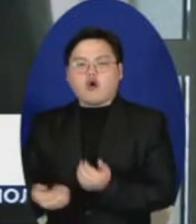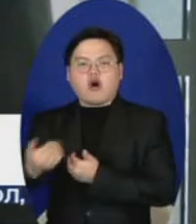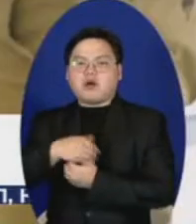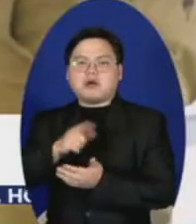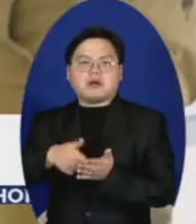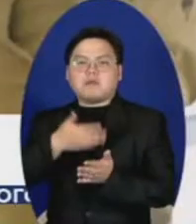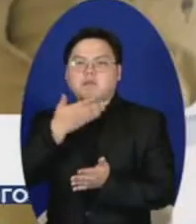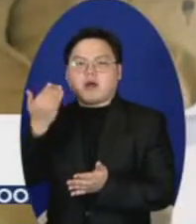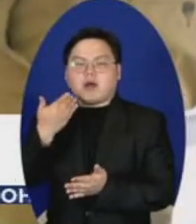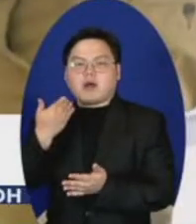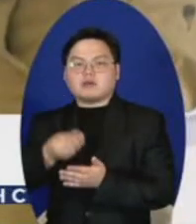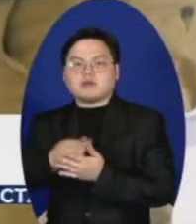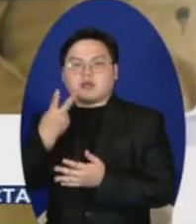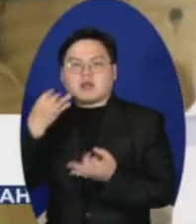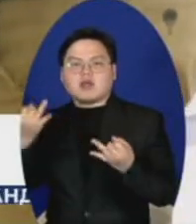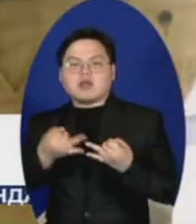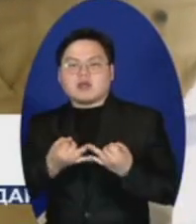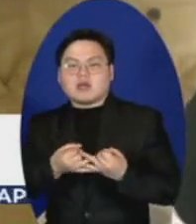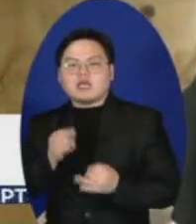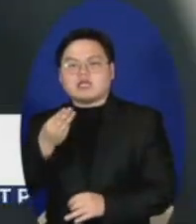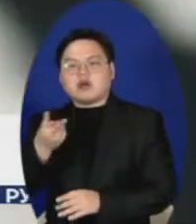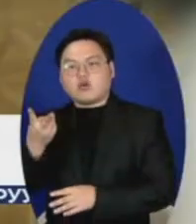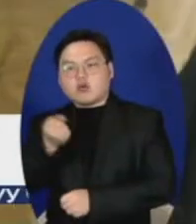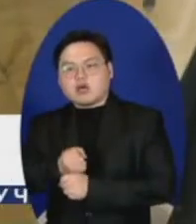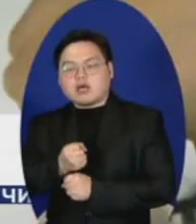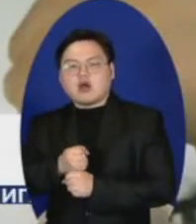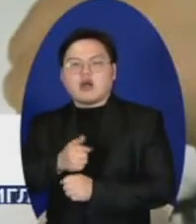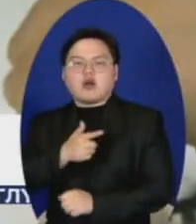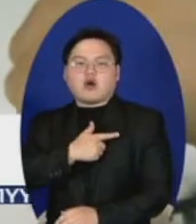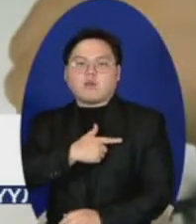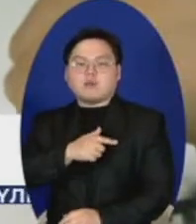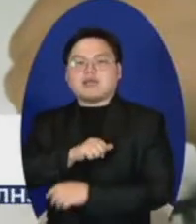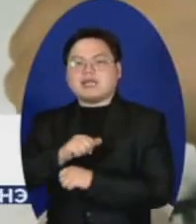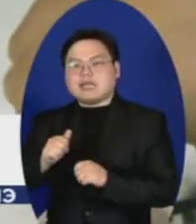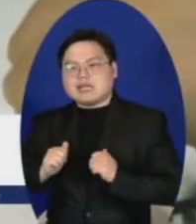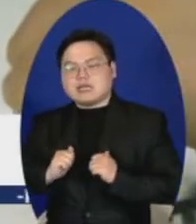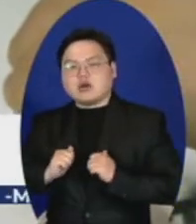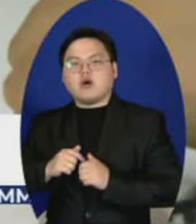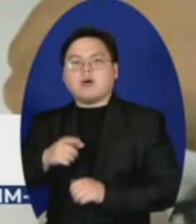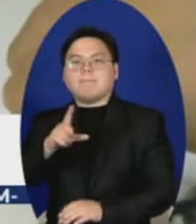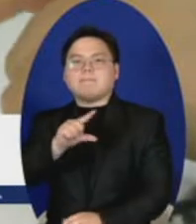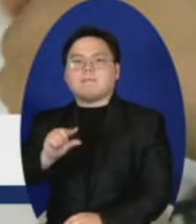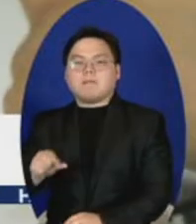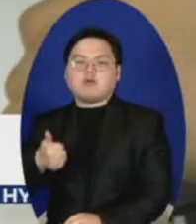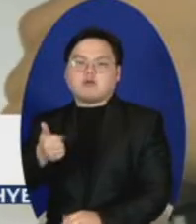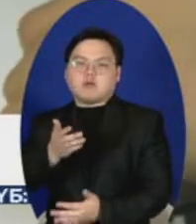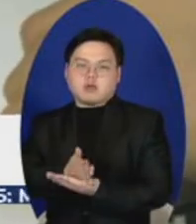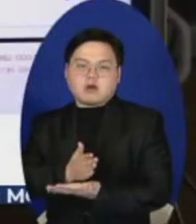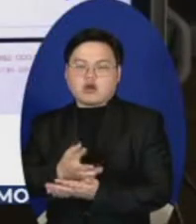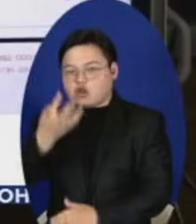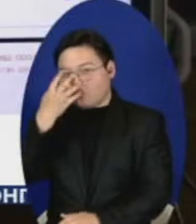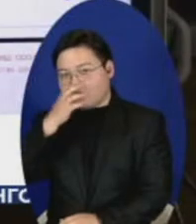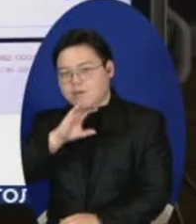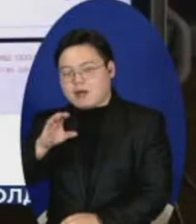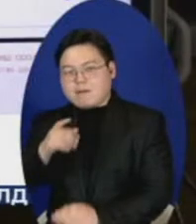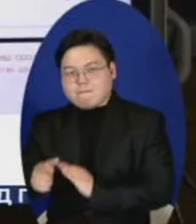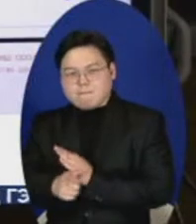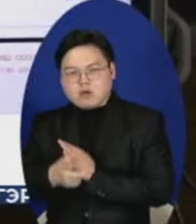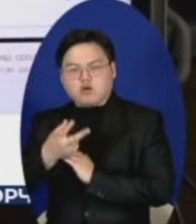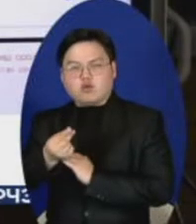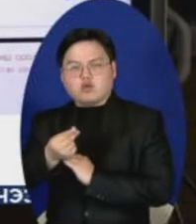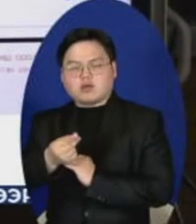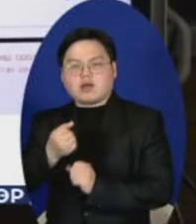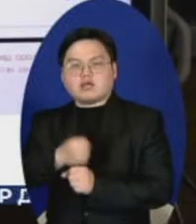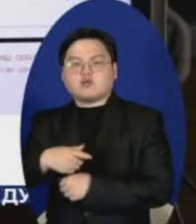дүнгууд гарч шалгалтын үйл ажиллагаатай холбоотой иргэдийн гомдол маргаан буурчээ. Төрд мэрэгжсэн чадвартай боловсон хүчин ажилуулах нь энэхүү